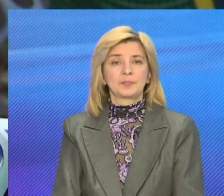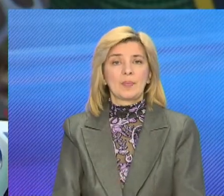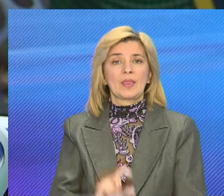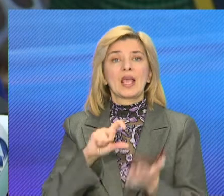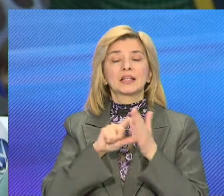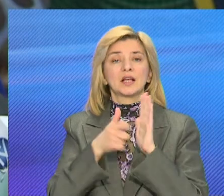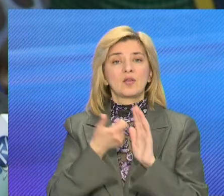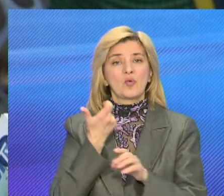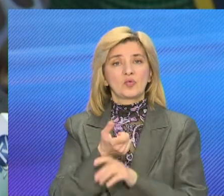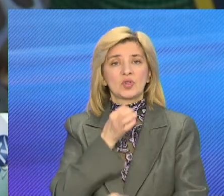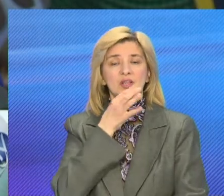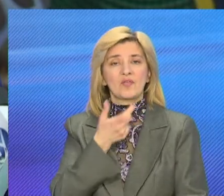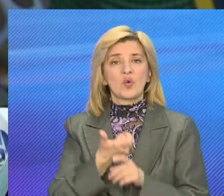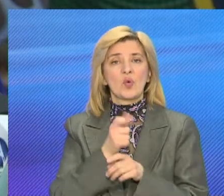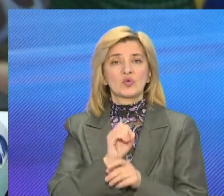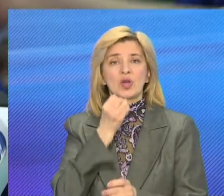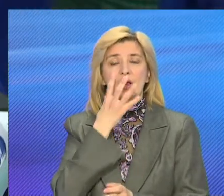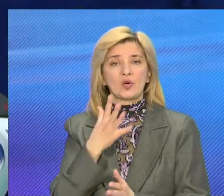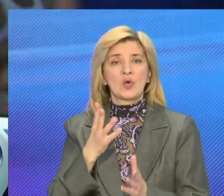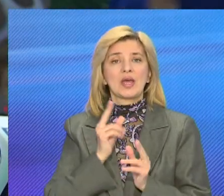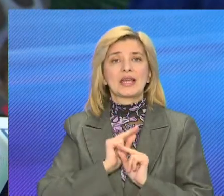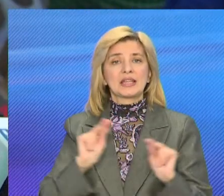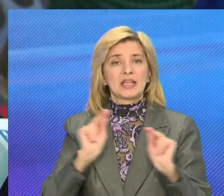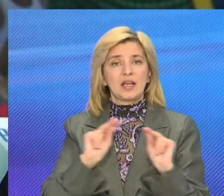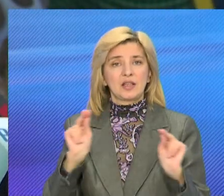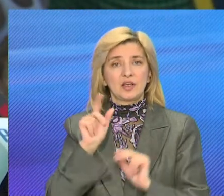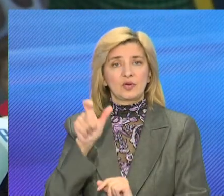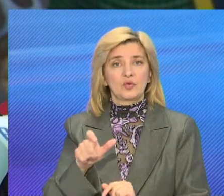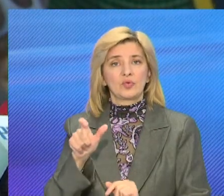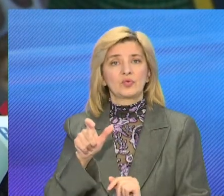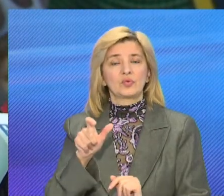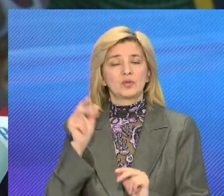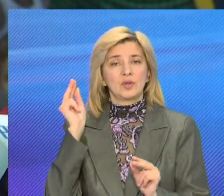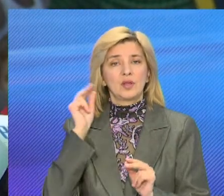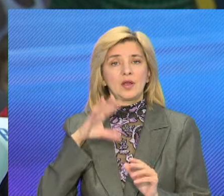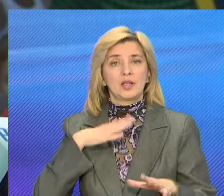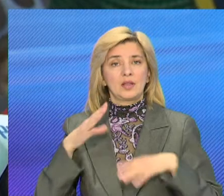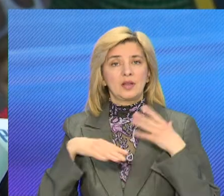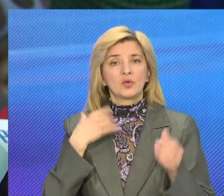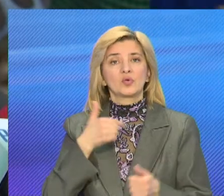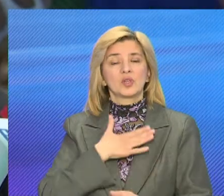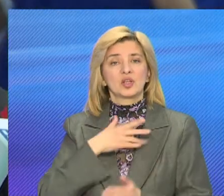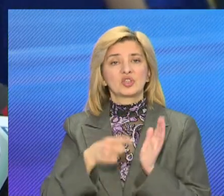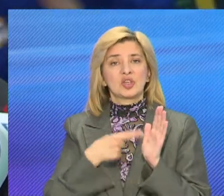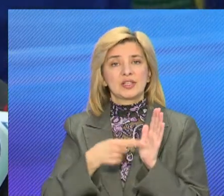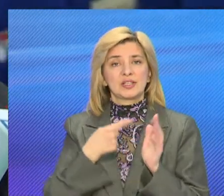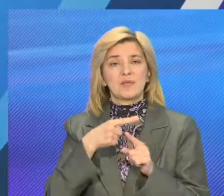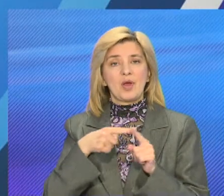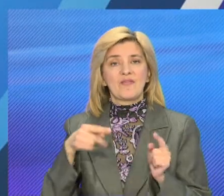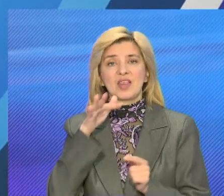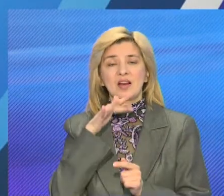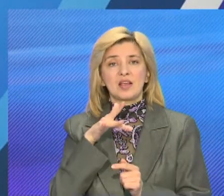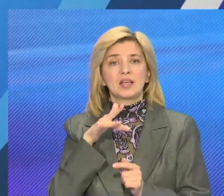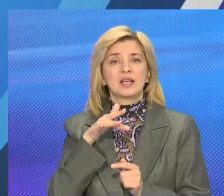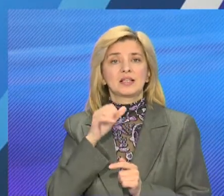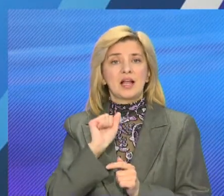очень нравится, очень хороший. Тренируюсь я 6,5 лет. с тренером Дмитрием Александровичем